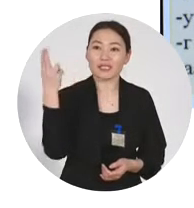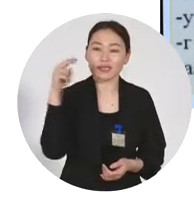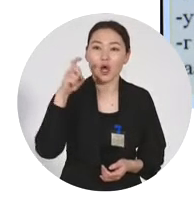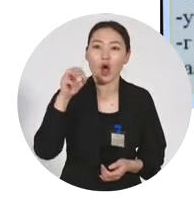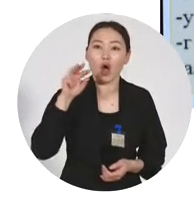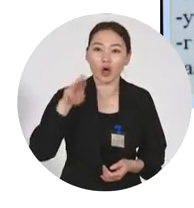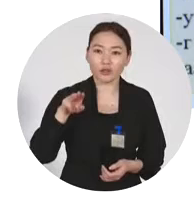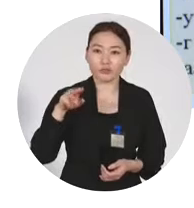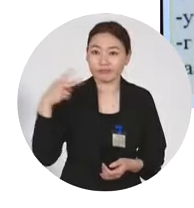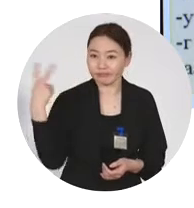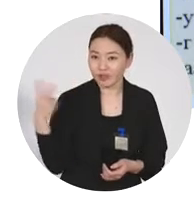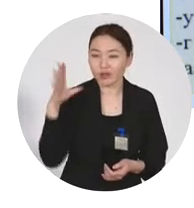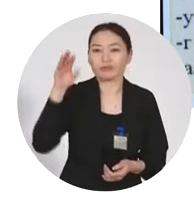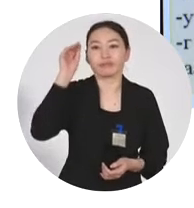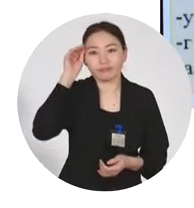хүн мэдж байгаа.